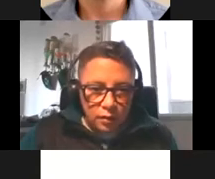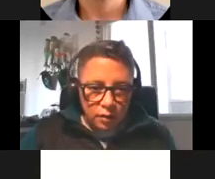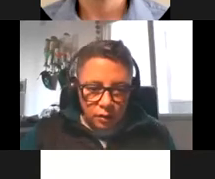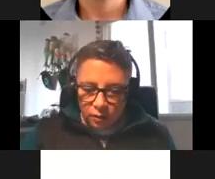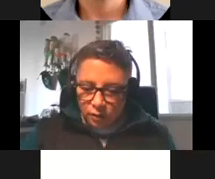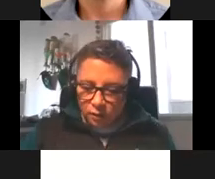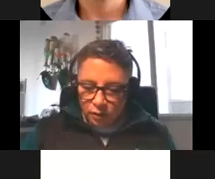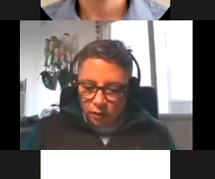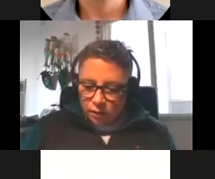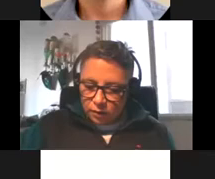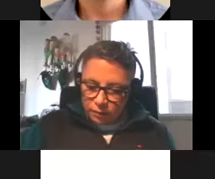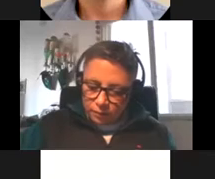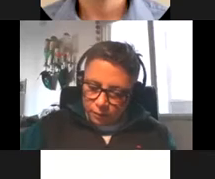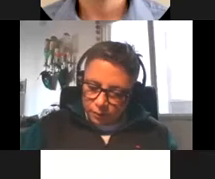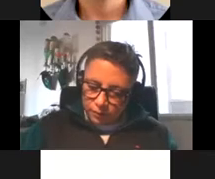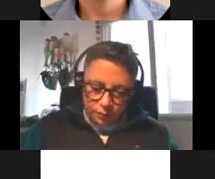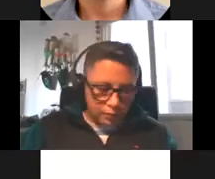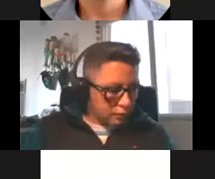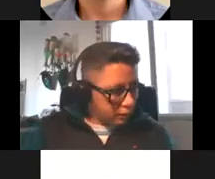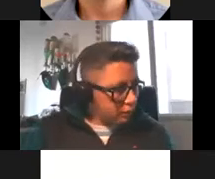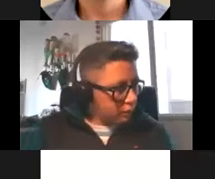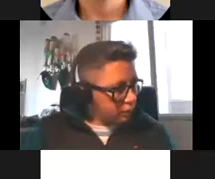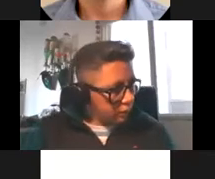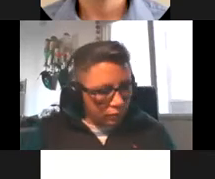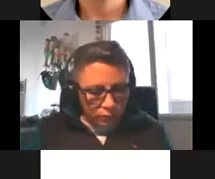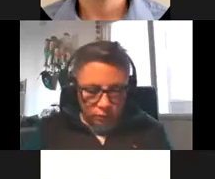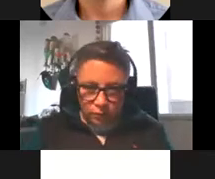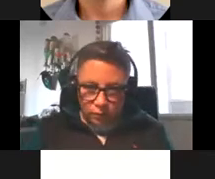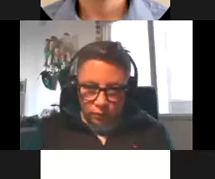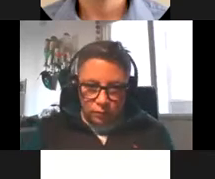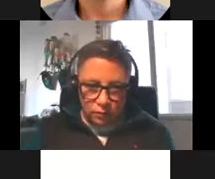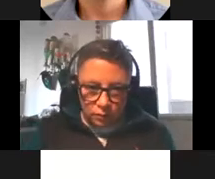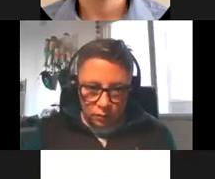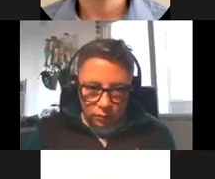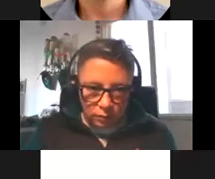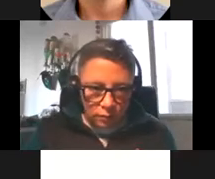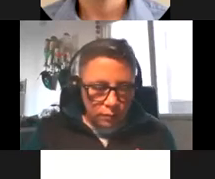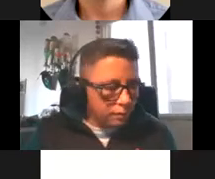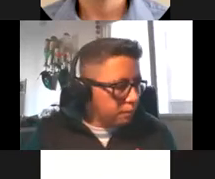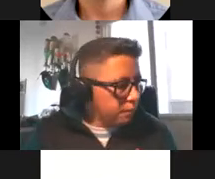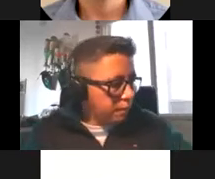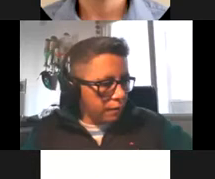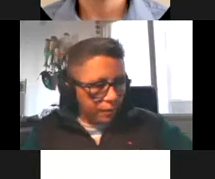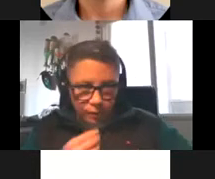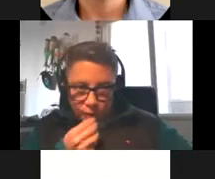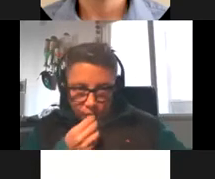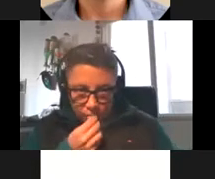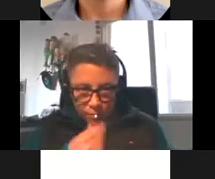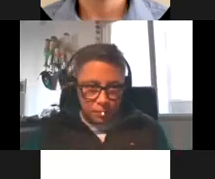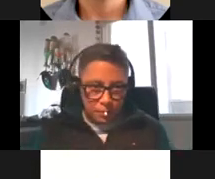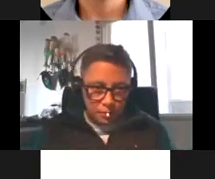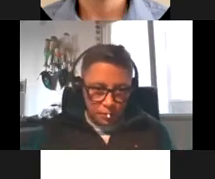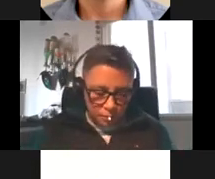dépathologisation. La première présentation s'intitule la première présentation